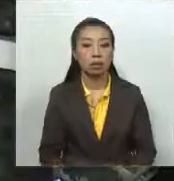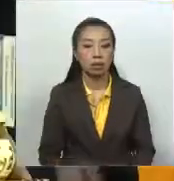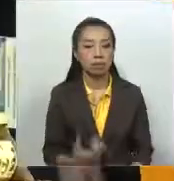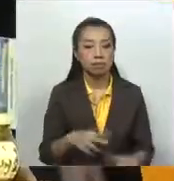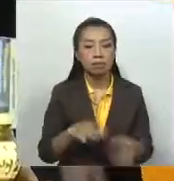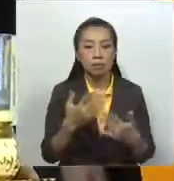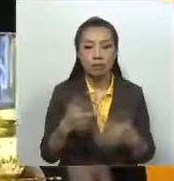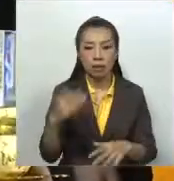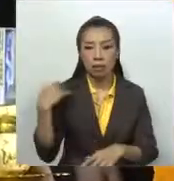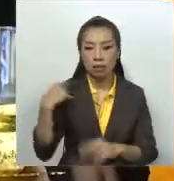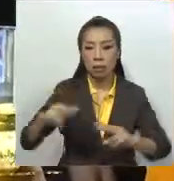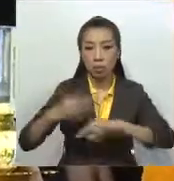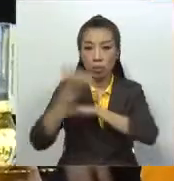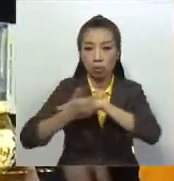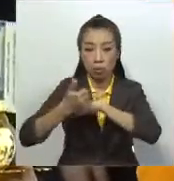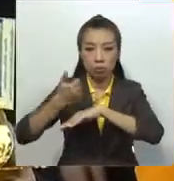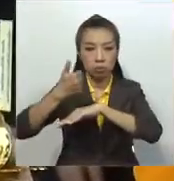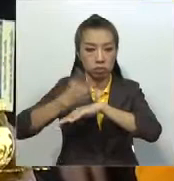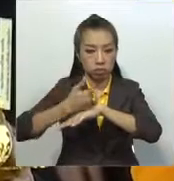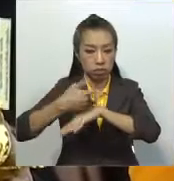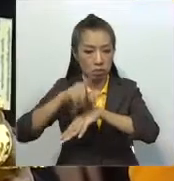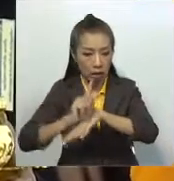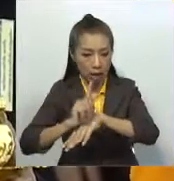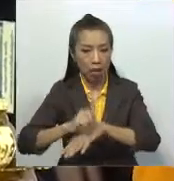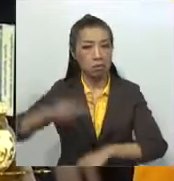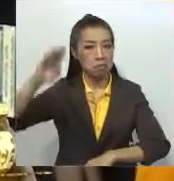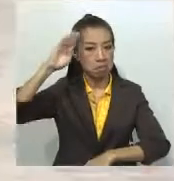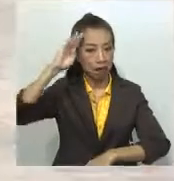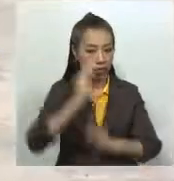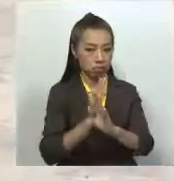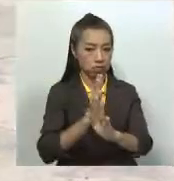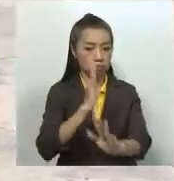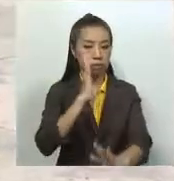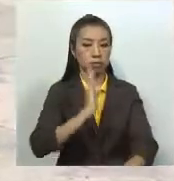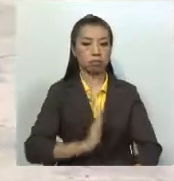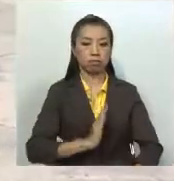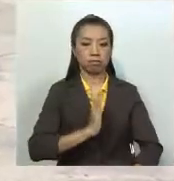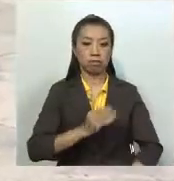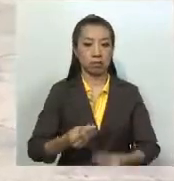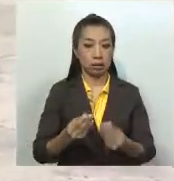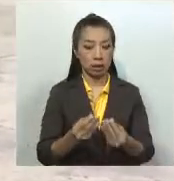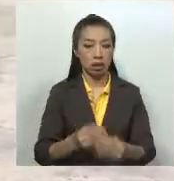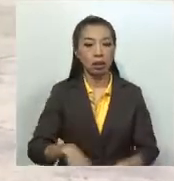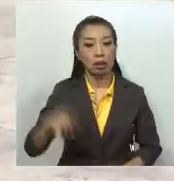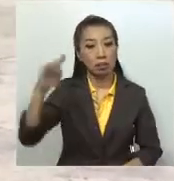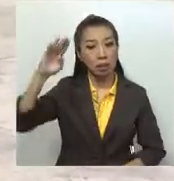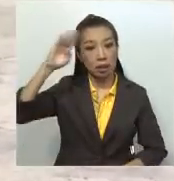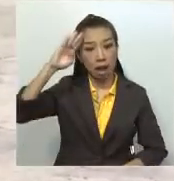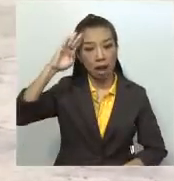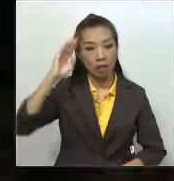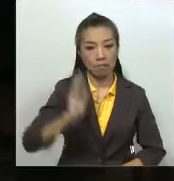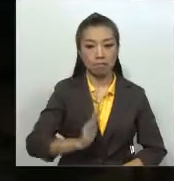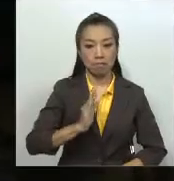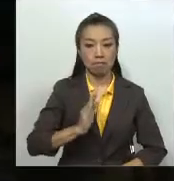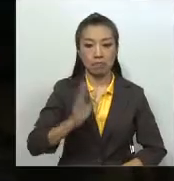ศเป็นประธานพร้อมด้วยกองทหารเกียรติยศรอรับอย่างสมเกียรติในพิธีกองทหารเกียรติยศ8นายได้แบกหีบศ